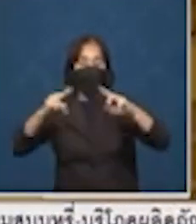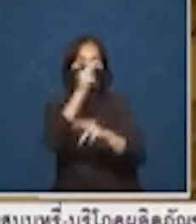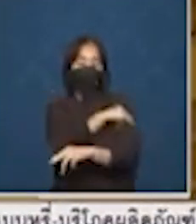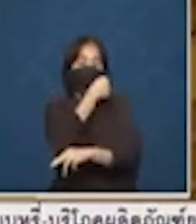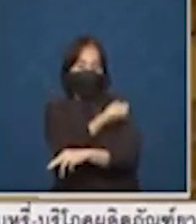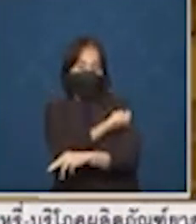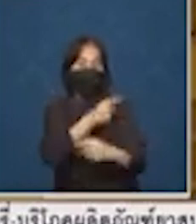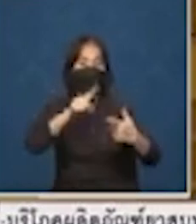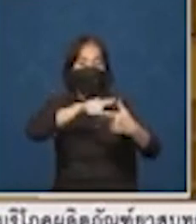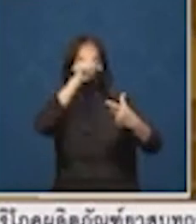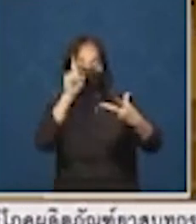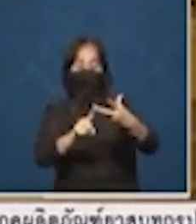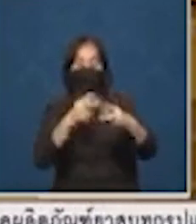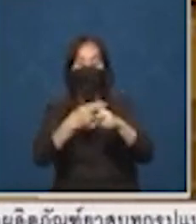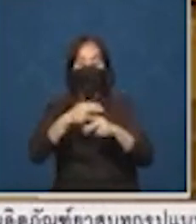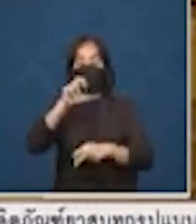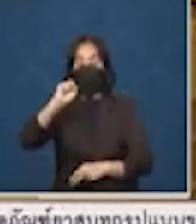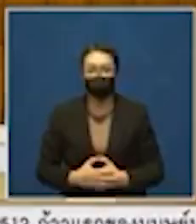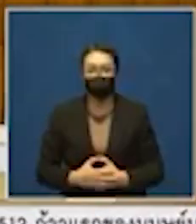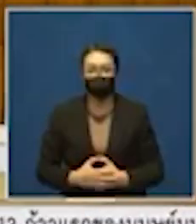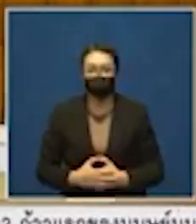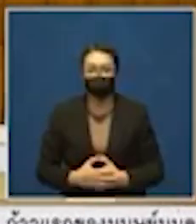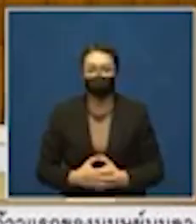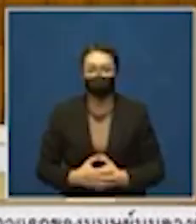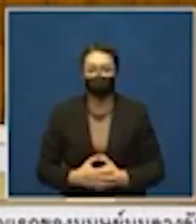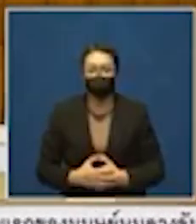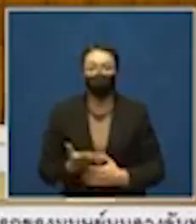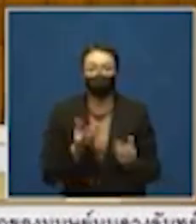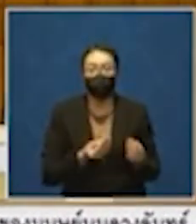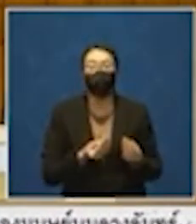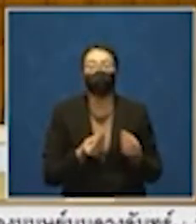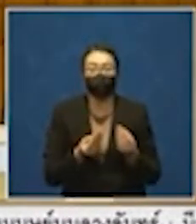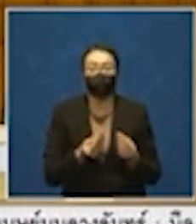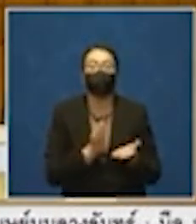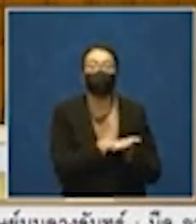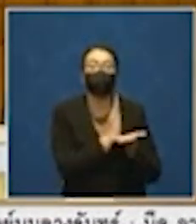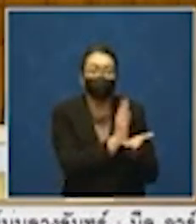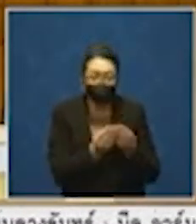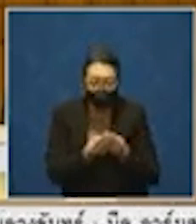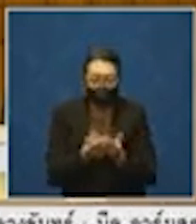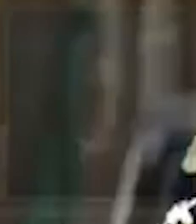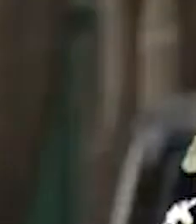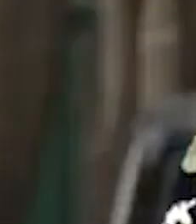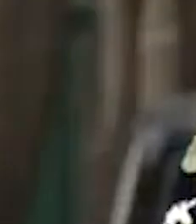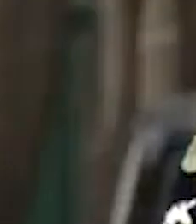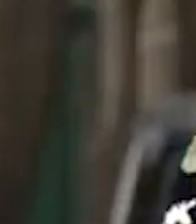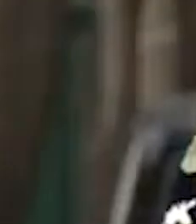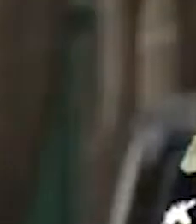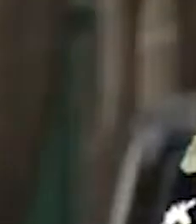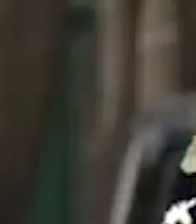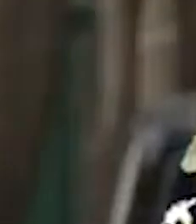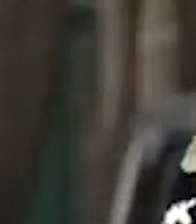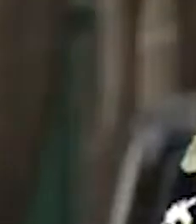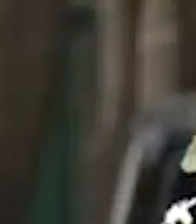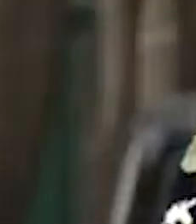ำถามล็อกๆผมแบบนี้นะผมตอบไม่ได้หรอกแต่ผมก็ขึ้นอยู่สถานการณ์ว่าผมจะตอบหรือไม่ตอบหรือตอบยังไงนะเพ